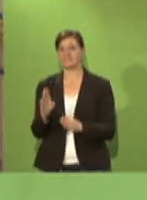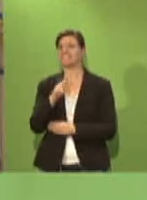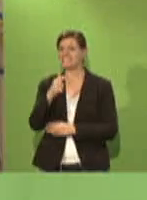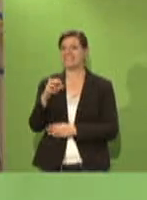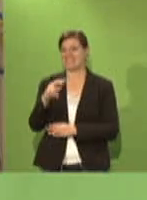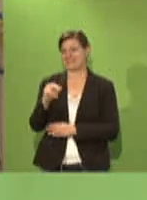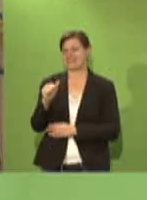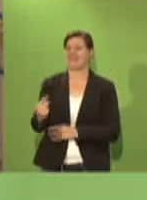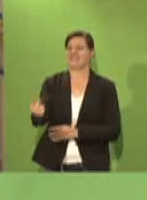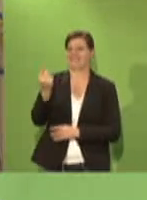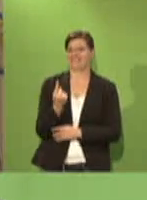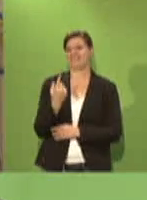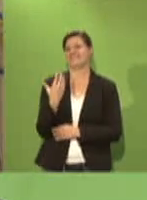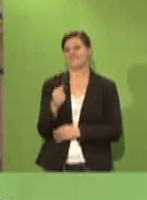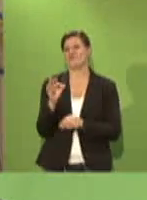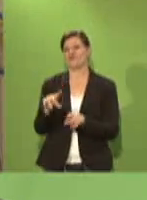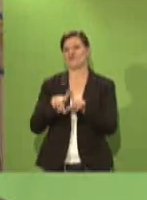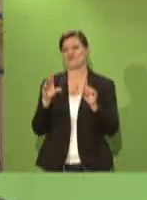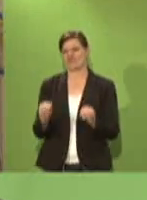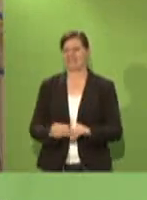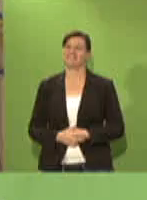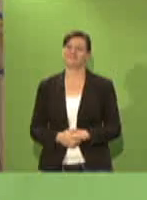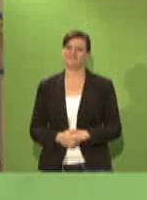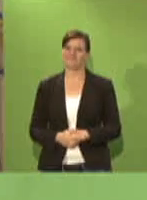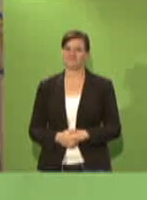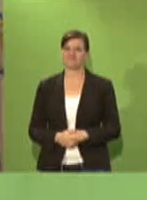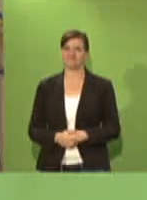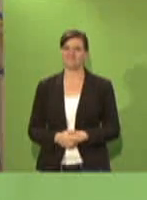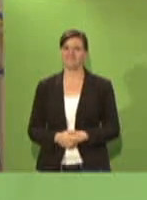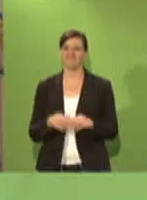dann für die Mettmanner Grünen.